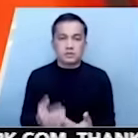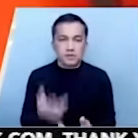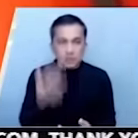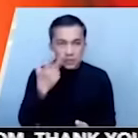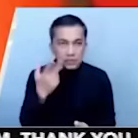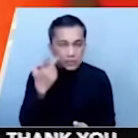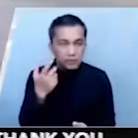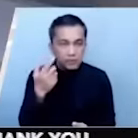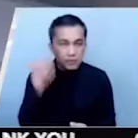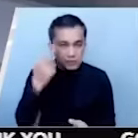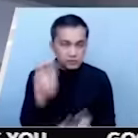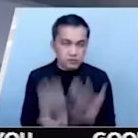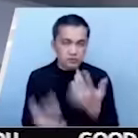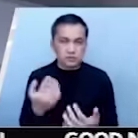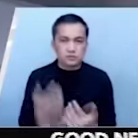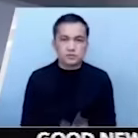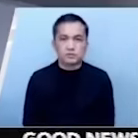sunog.